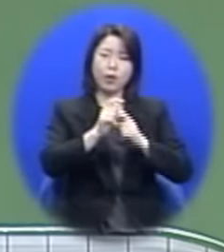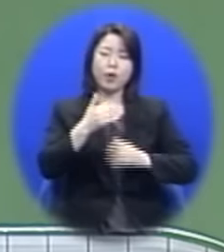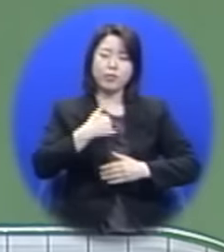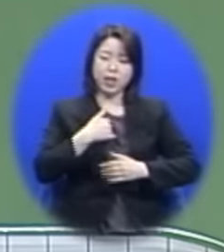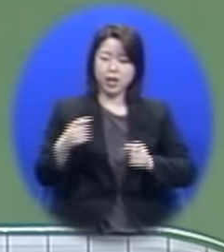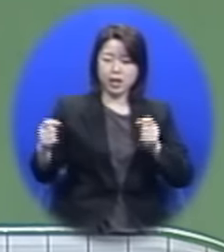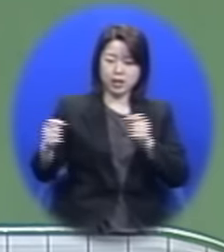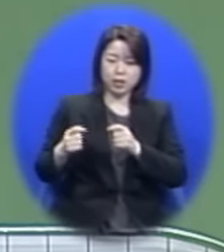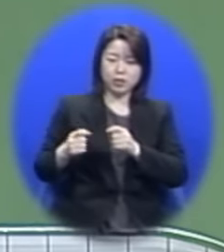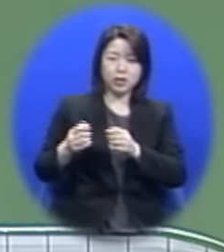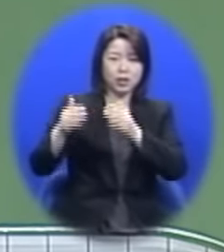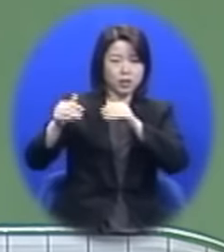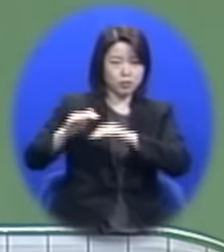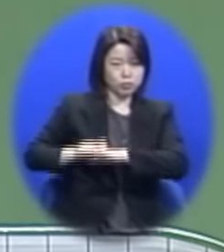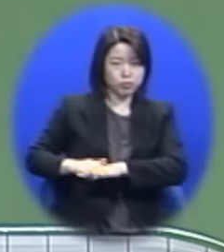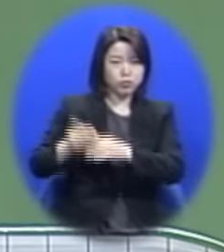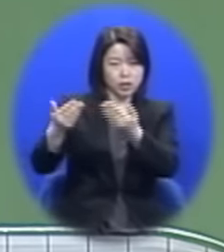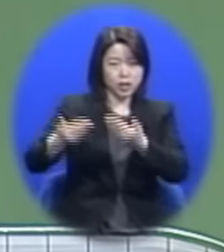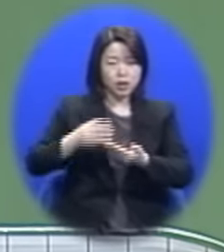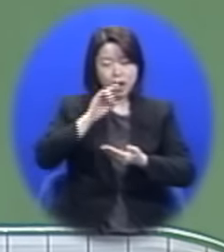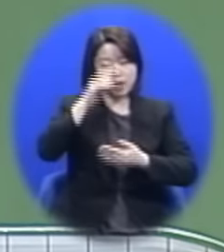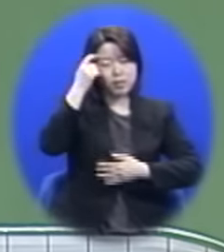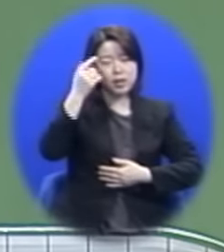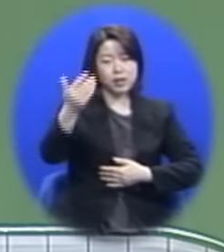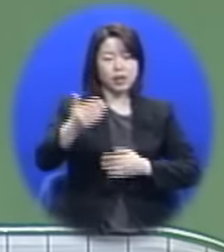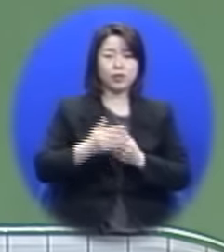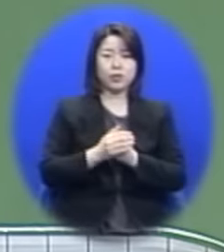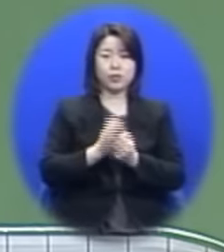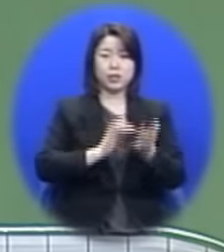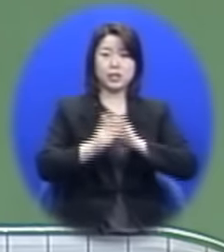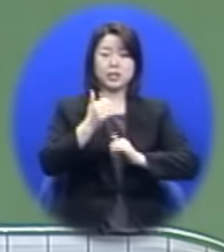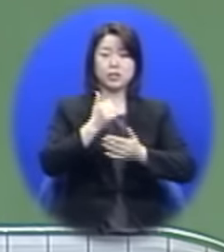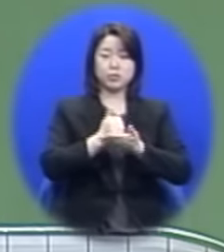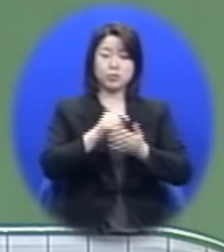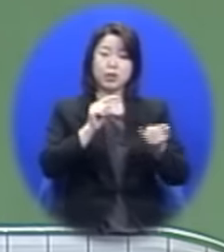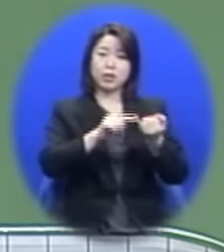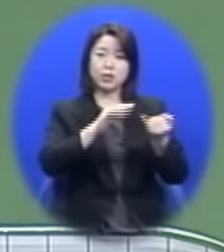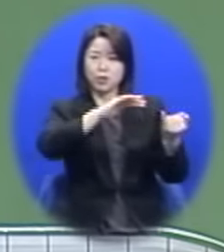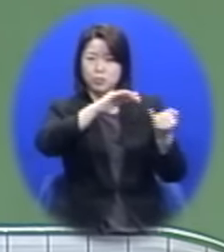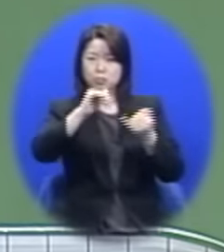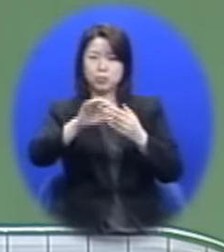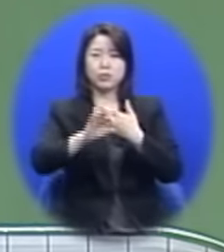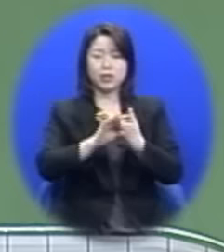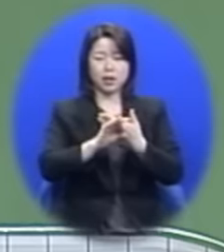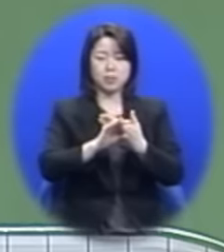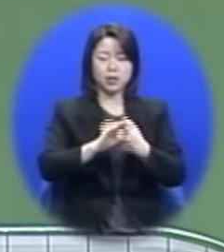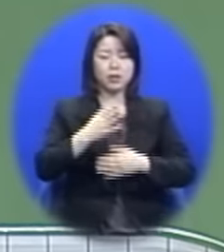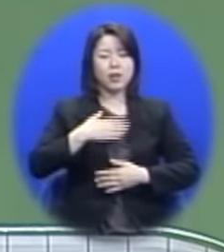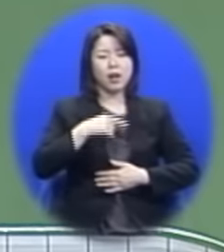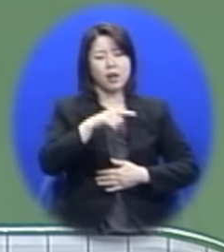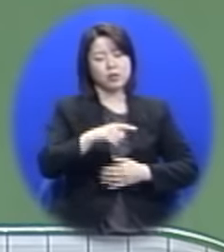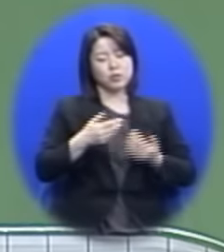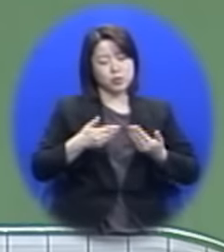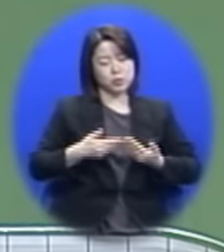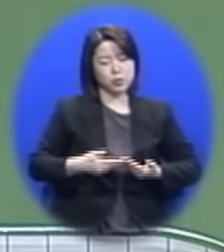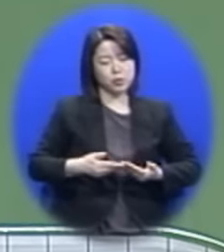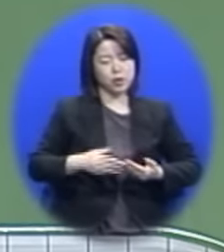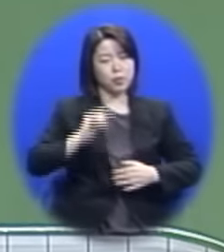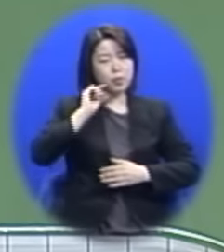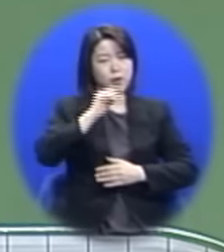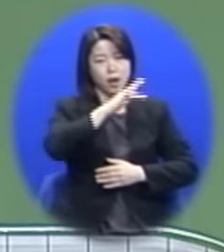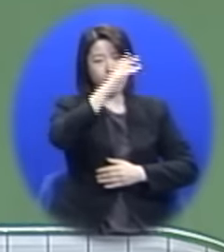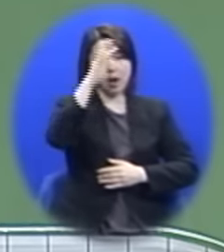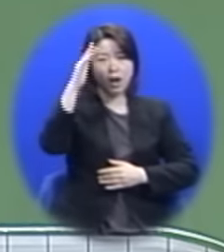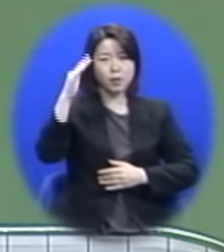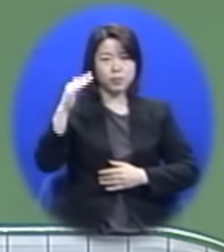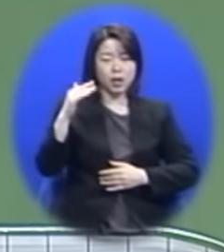머물게 해주시면 안 될까요? 예수님께서 그녀를 부르신다면 나는 그녀의 고요하고 아름다운 자취를